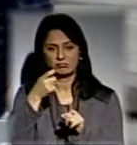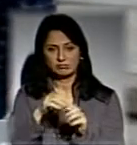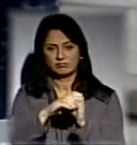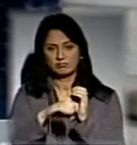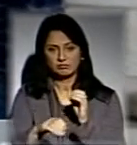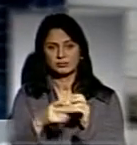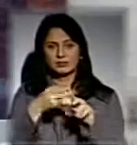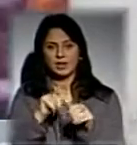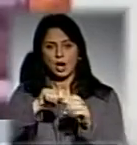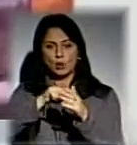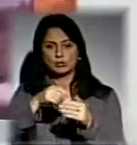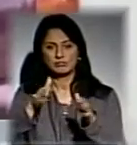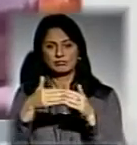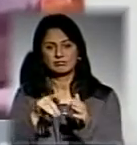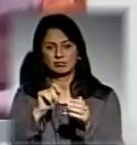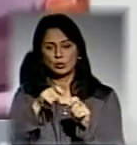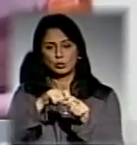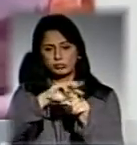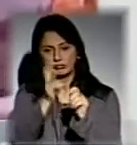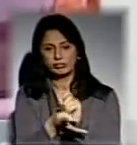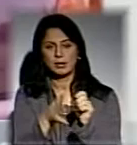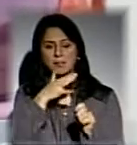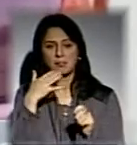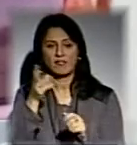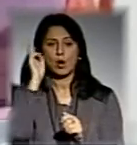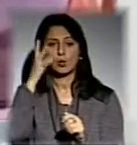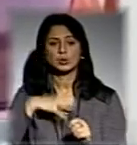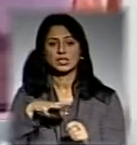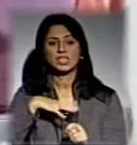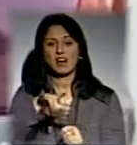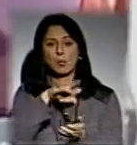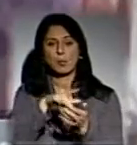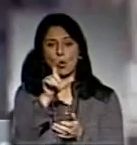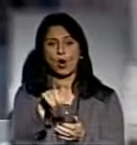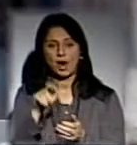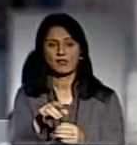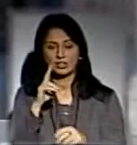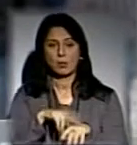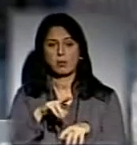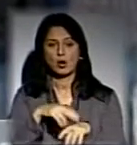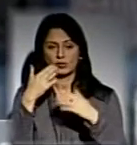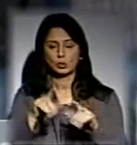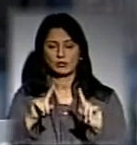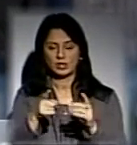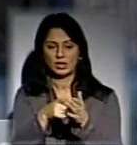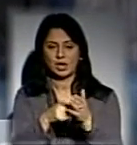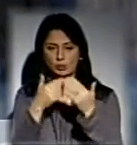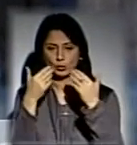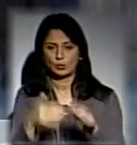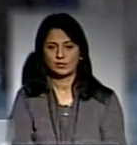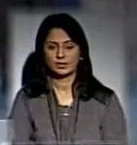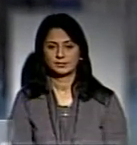საკეტების გასატეხი მოწყობილობები. როგორც სტამბოლში საქართველოს საკონსულოში აცხადებენ, საქართველოს მოქალაქეების სამართალდამცველებმა უკვე დაკითხეს.